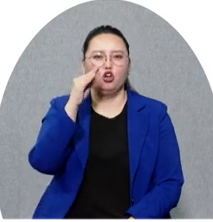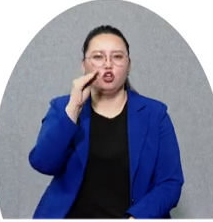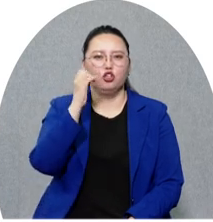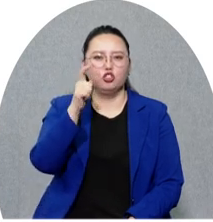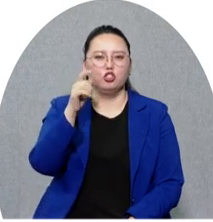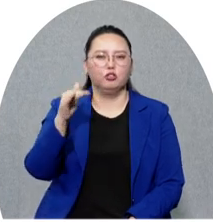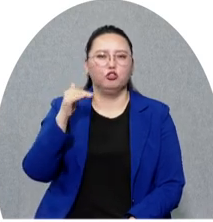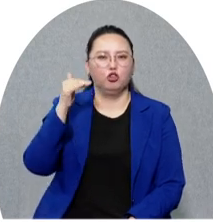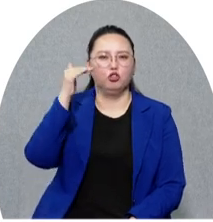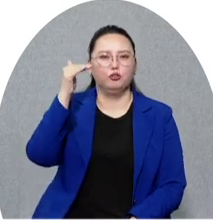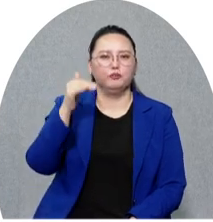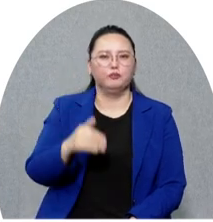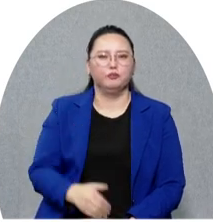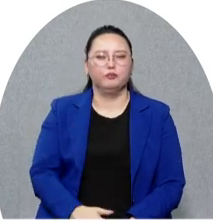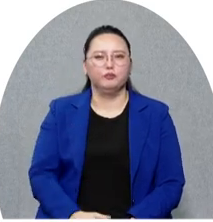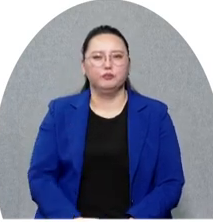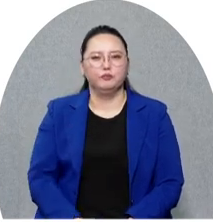ихүү.